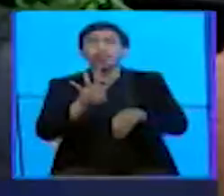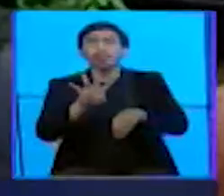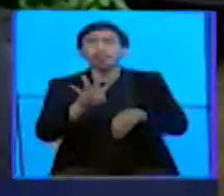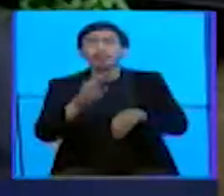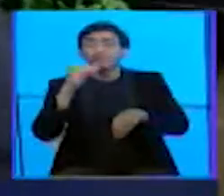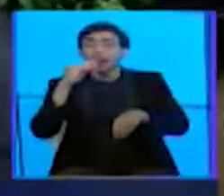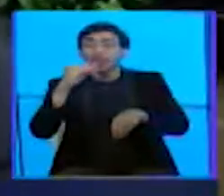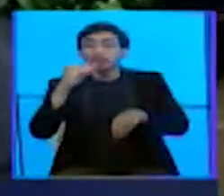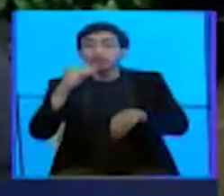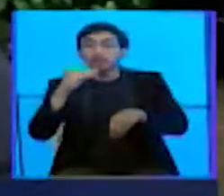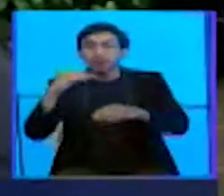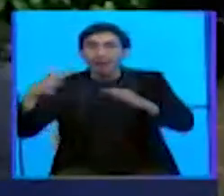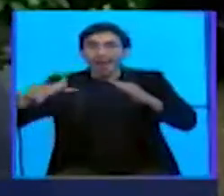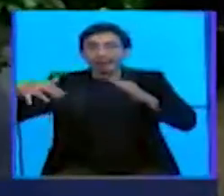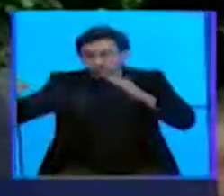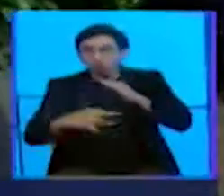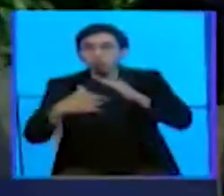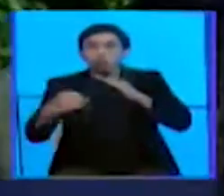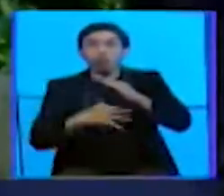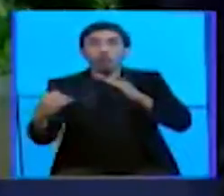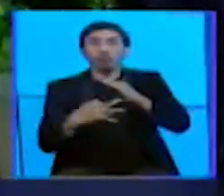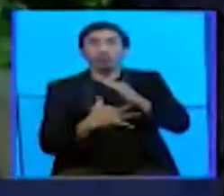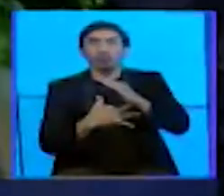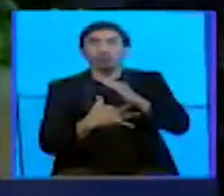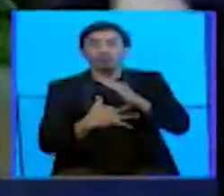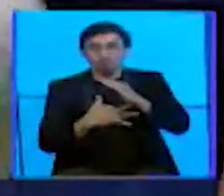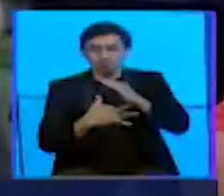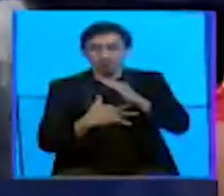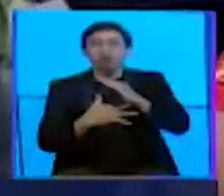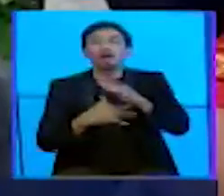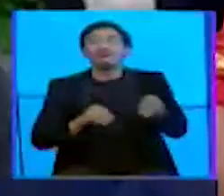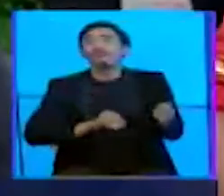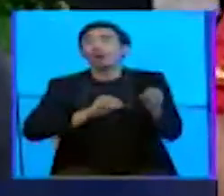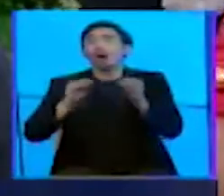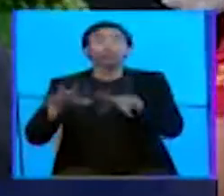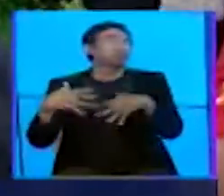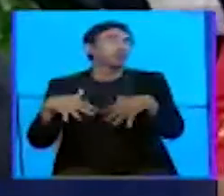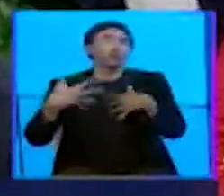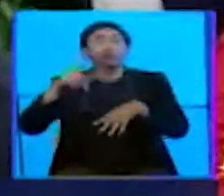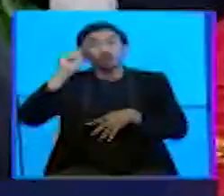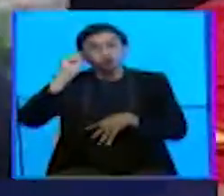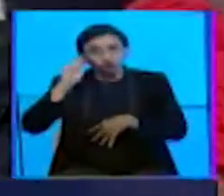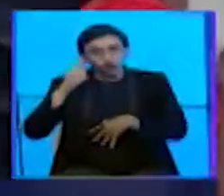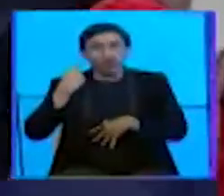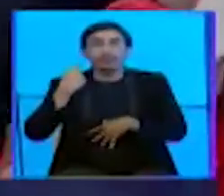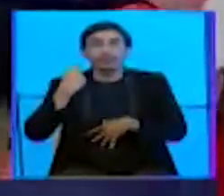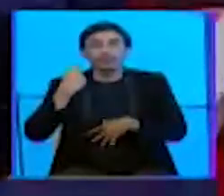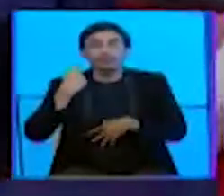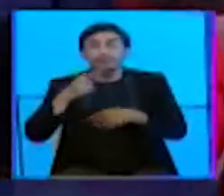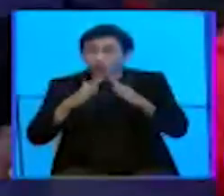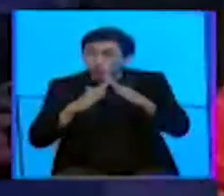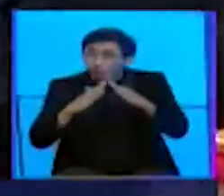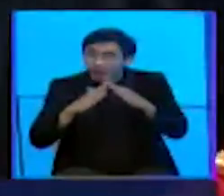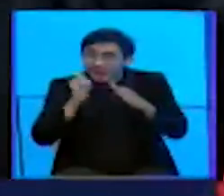Terus depan rumah juga ada arus, jadi evakuasi juga cukup susah dari situ. Di rumah Bu Hana sendiri, apakah masih